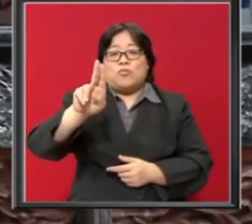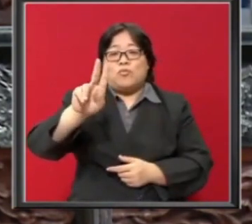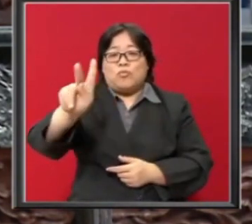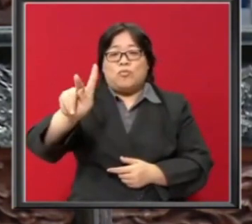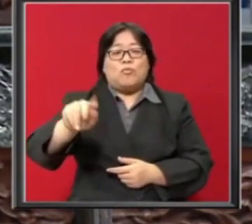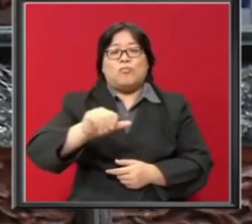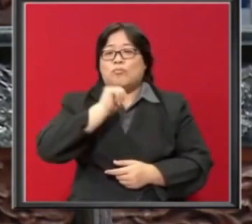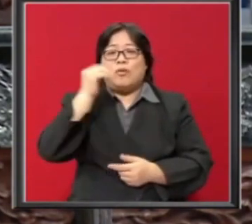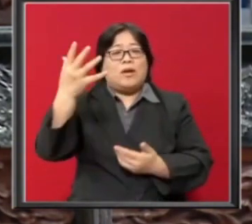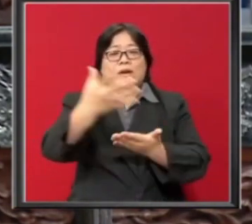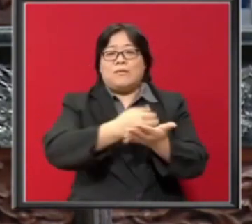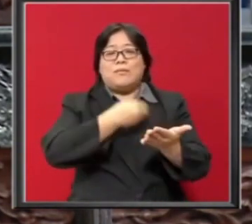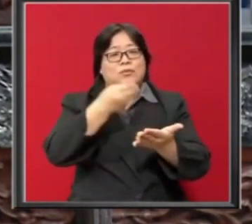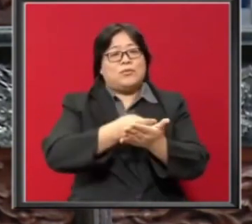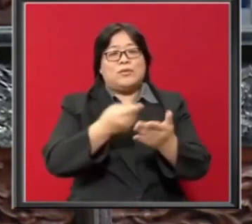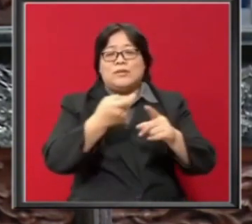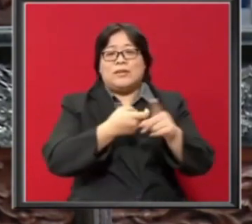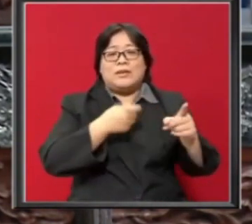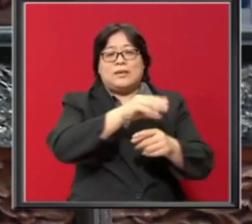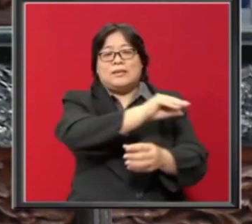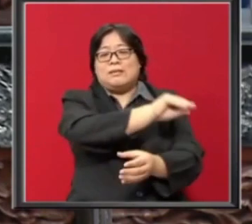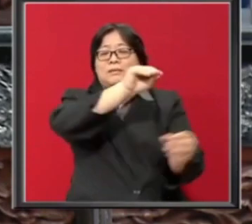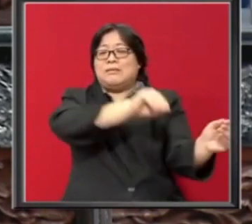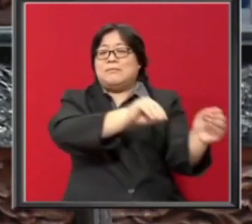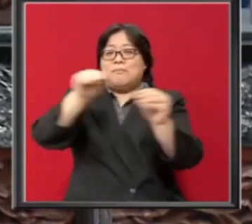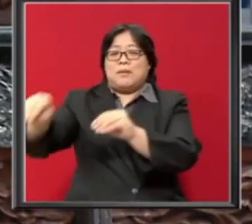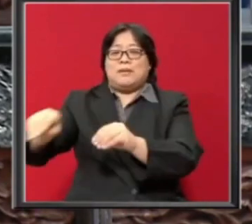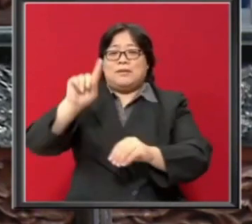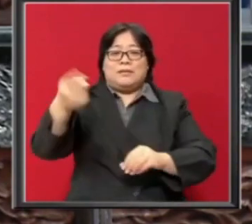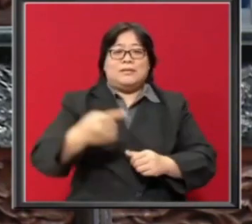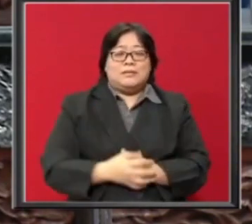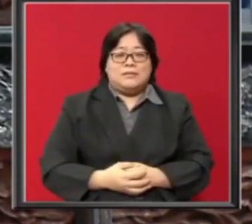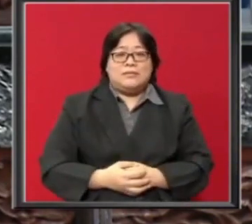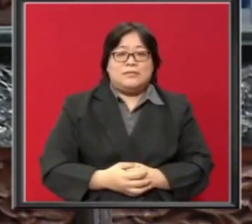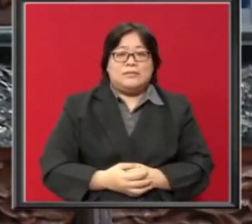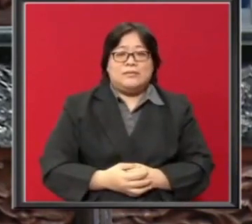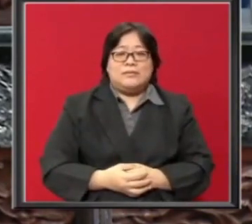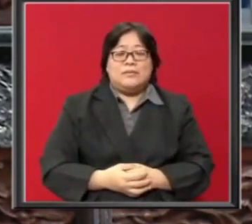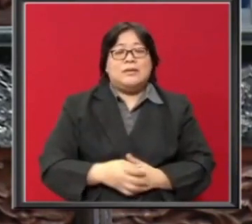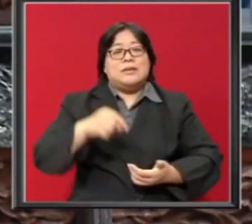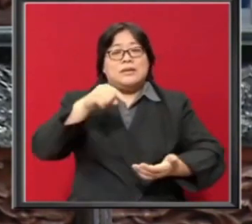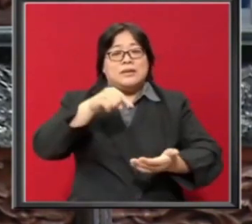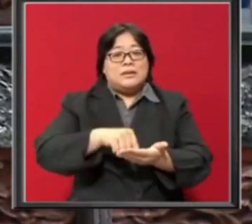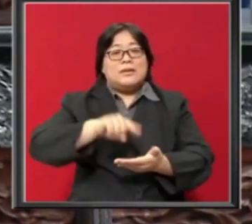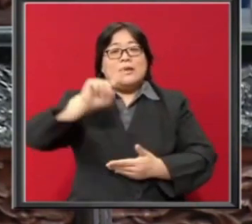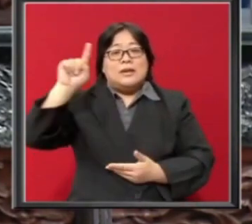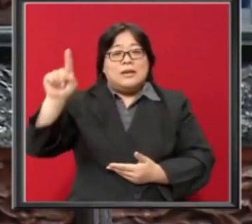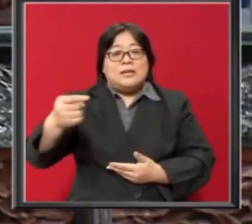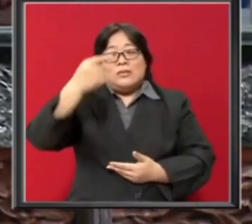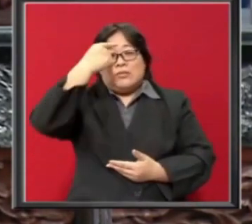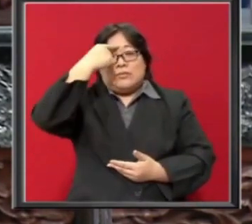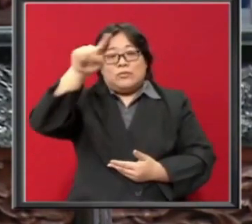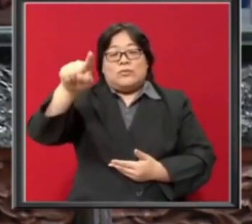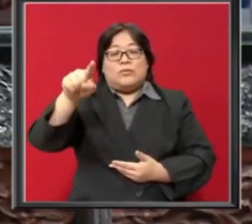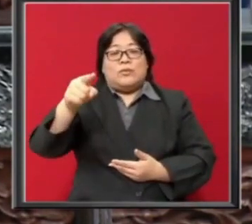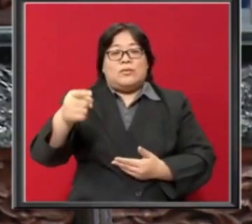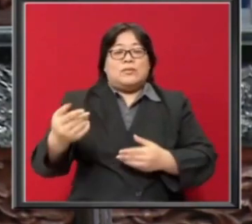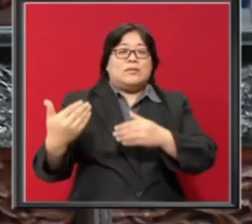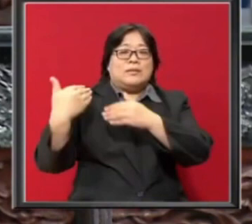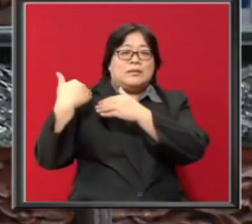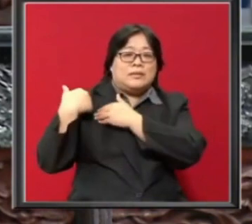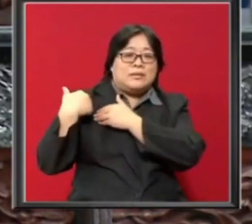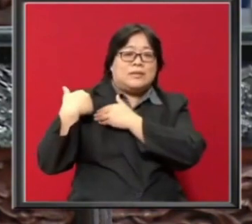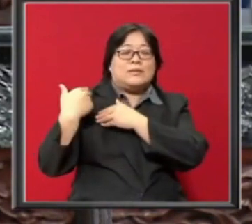uang dan dipindahkan begitu apa ini hanya untuk menampung